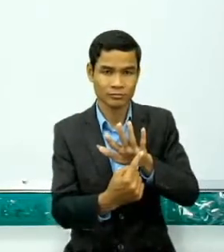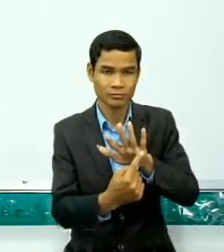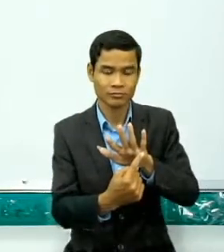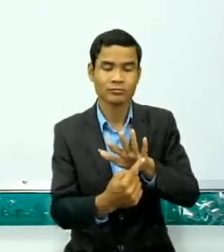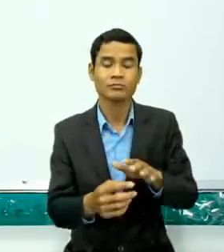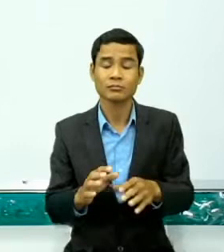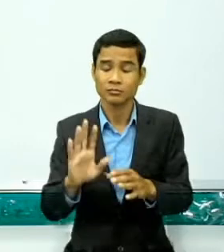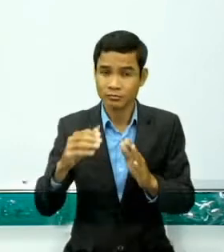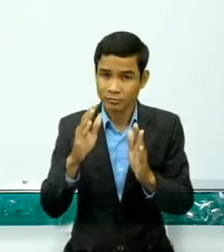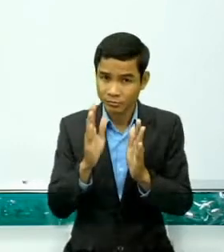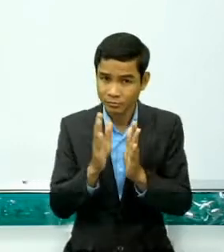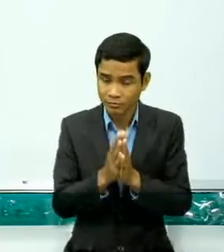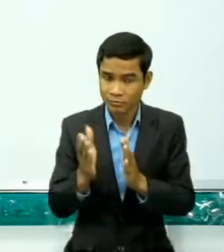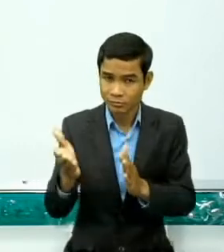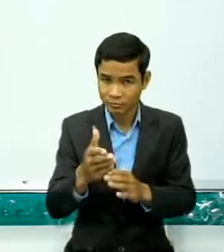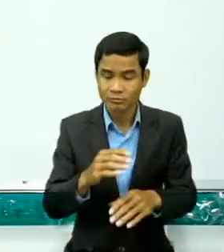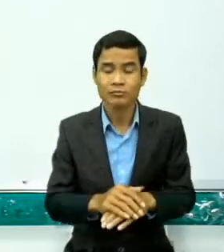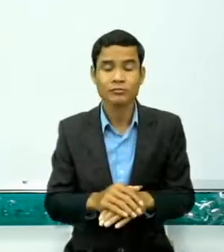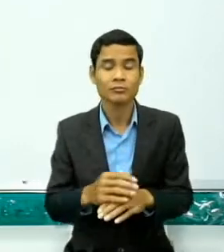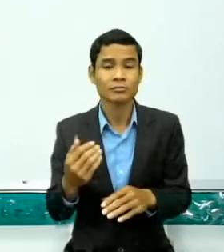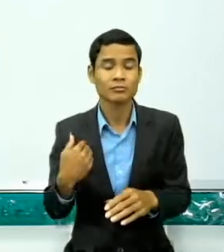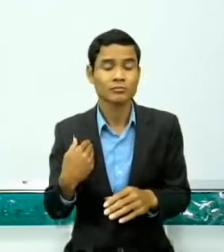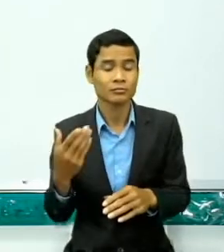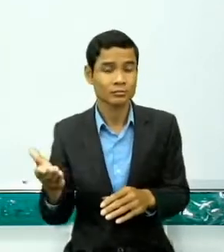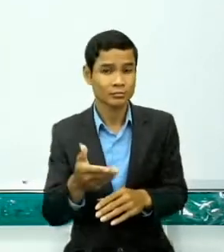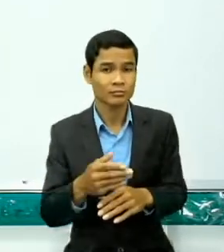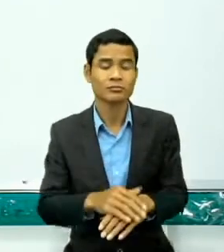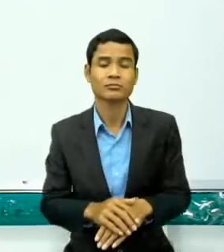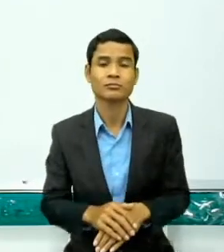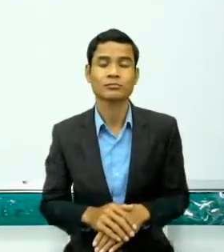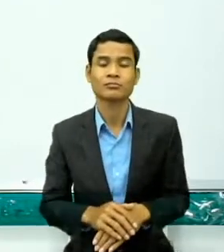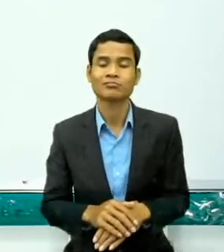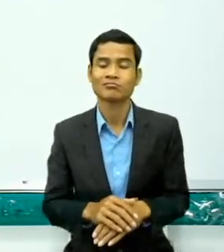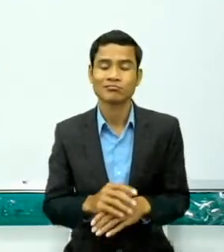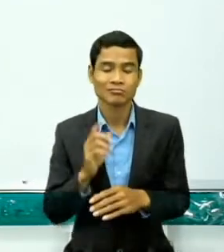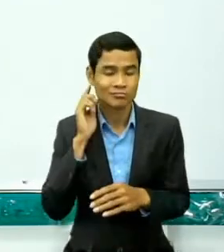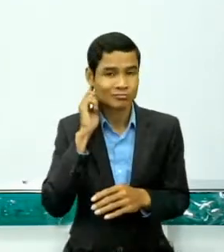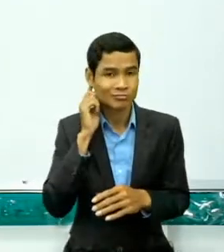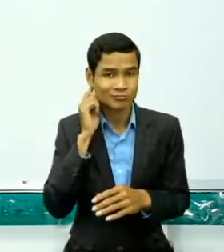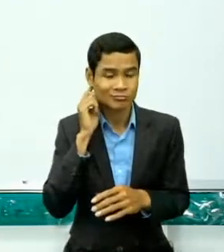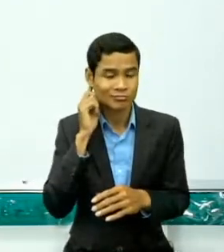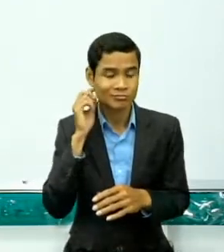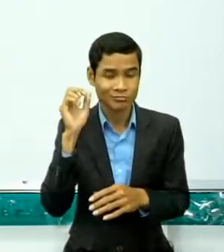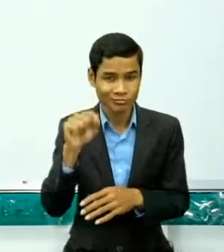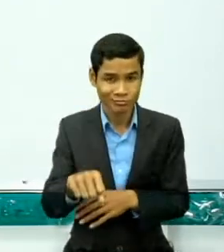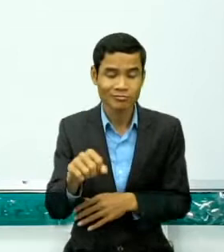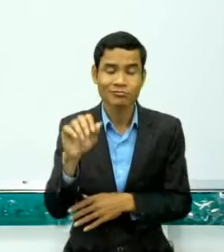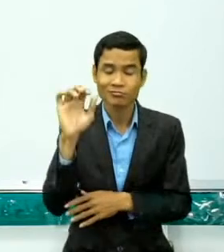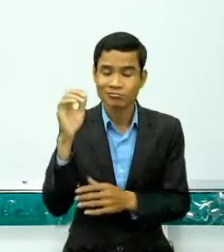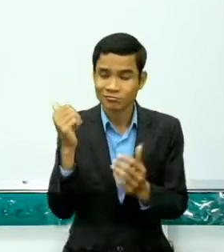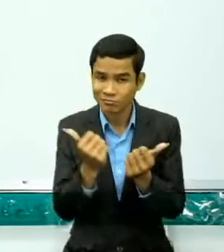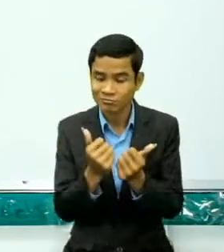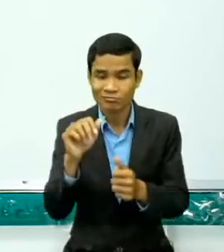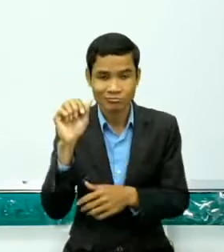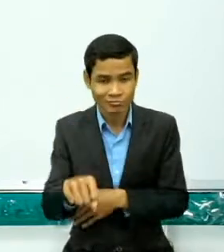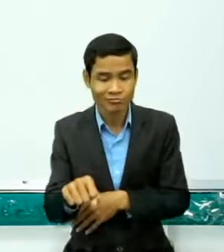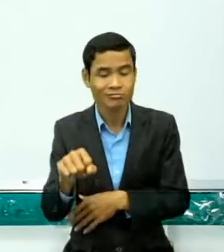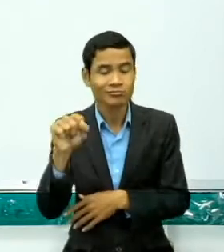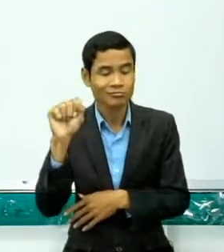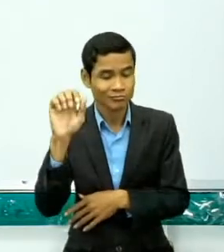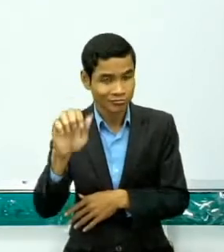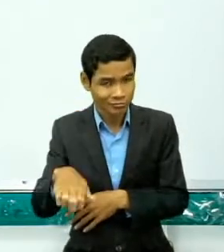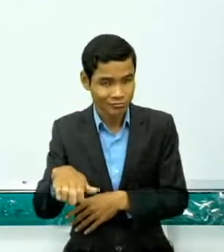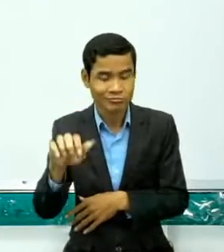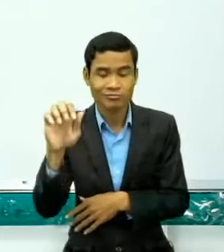ចាអរគុណកូនកូនឥឡូវកូនកូនត្រៀមខ្លួនចាត្រៀមខ្លួនលេងល្បែងបាត់ចាឬកទេជាមួយអ្នកគ្រូណាចា